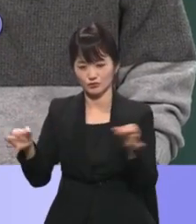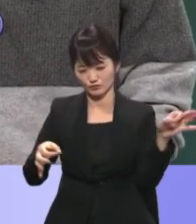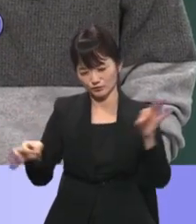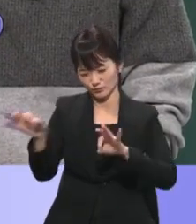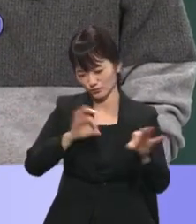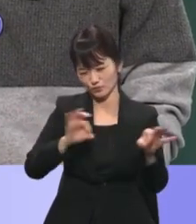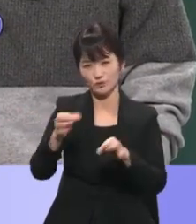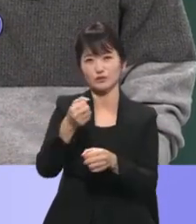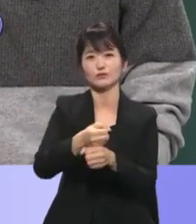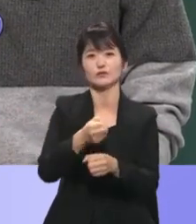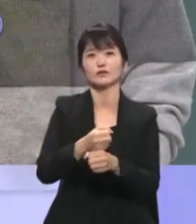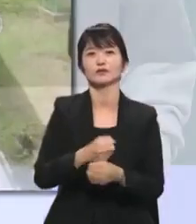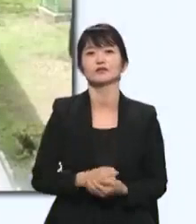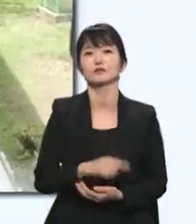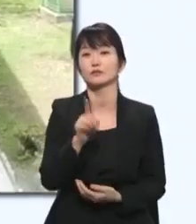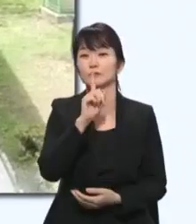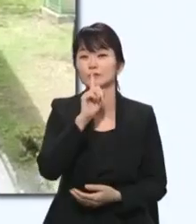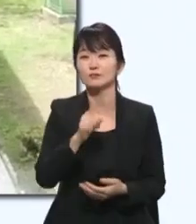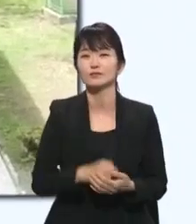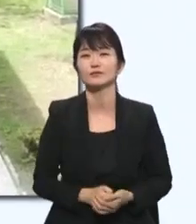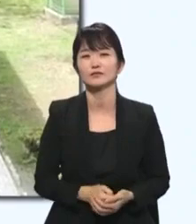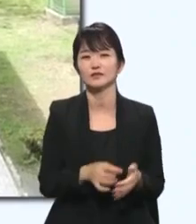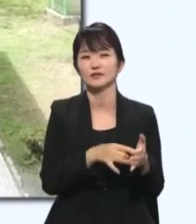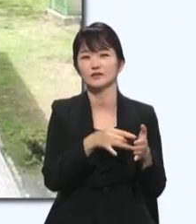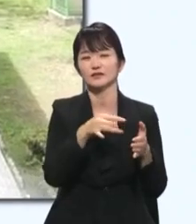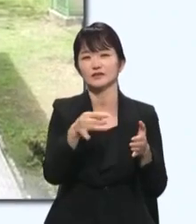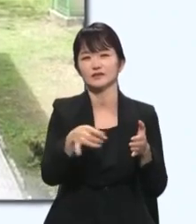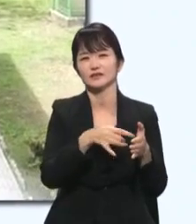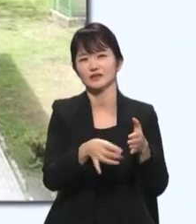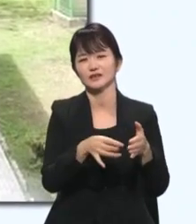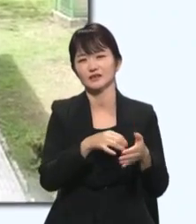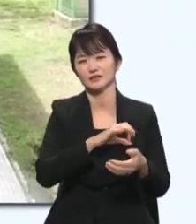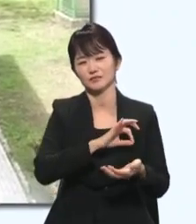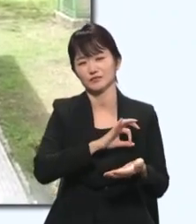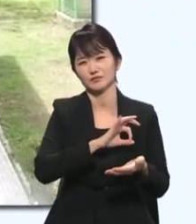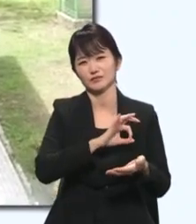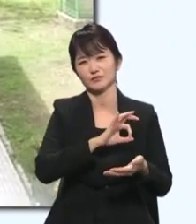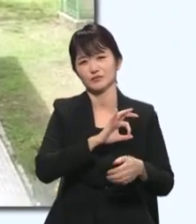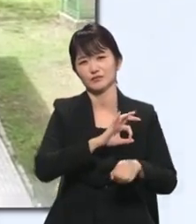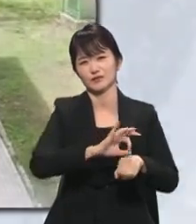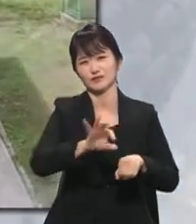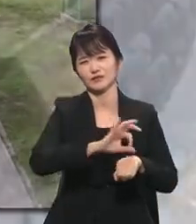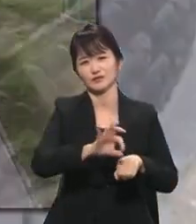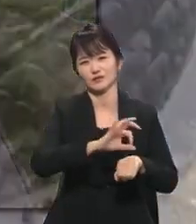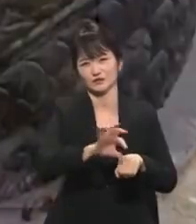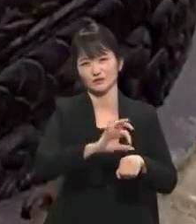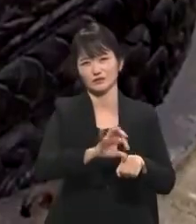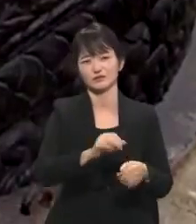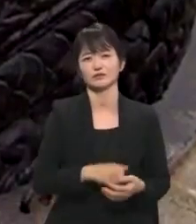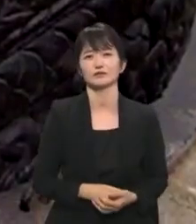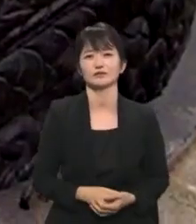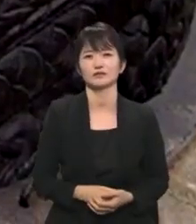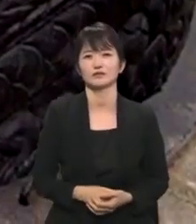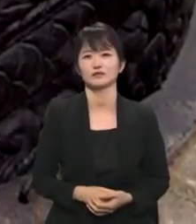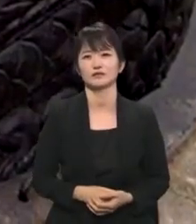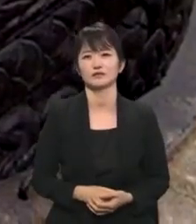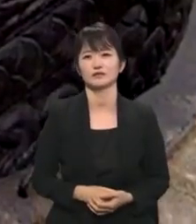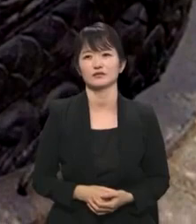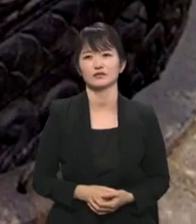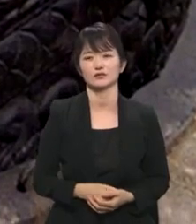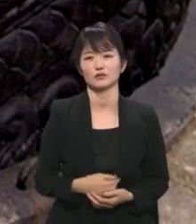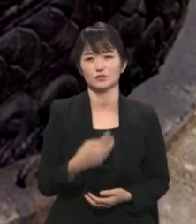이럴 때 우리가 쓰는 말이 세금이 살살 녹는다 황당한데 심지어 유지하는데도